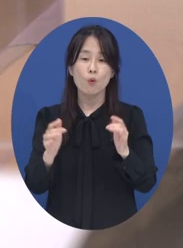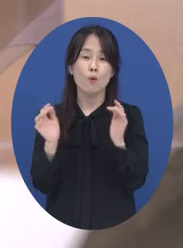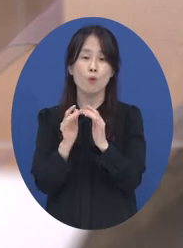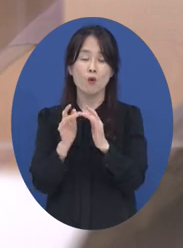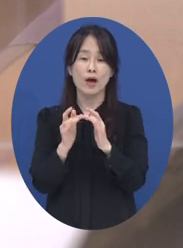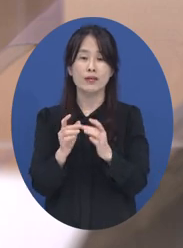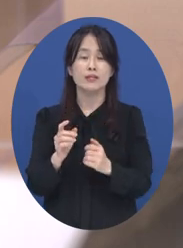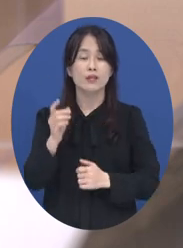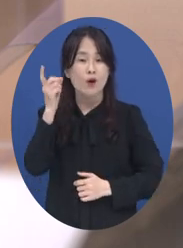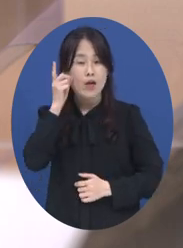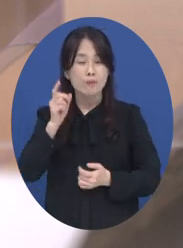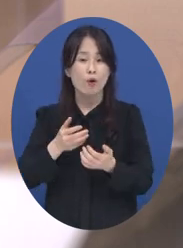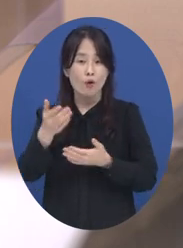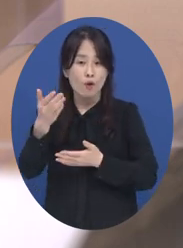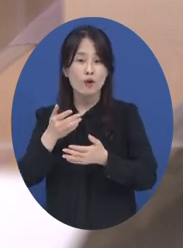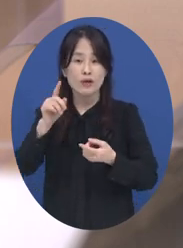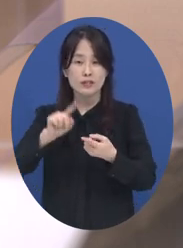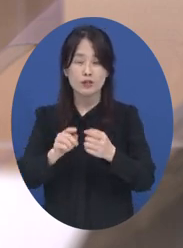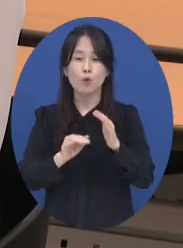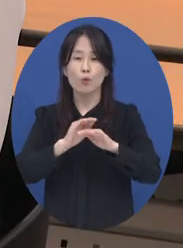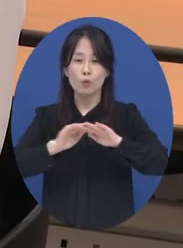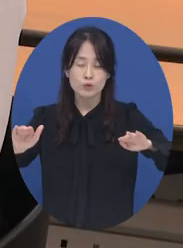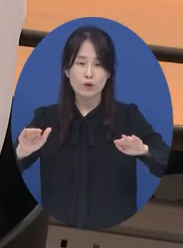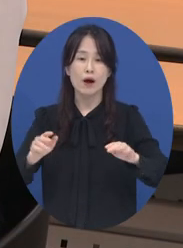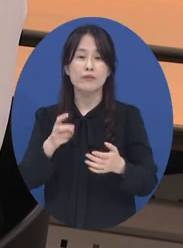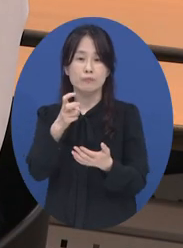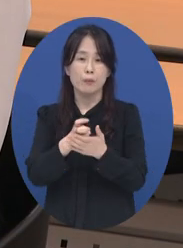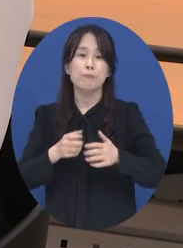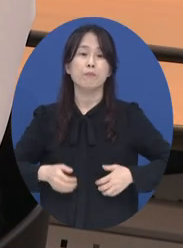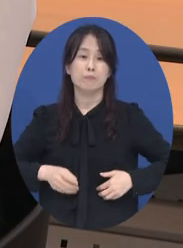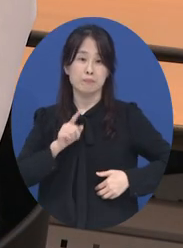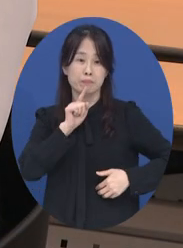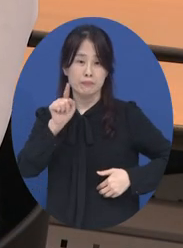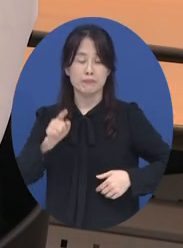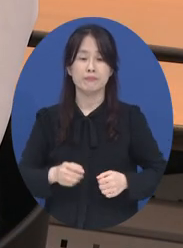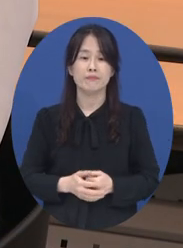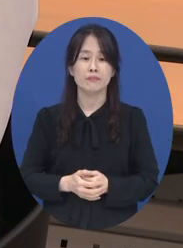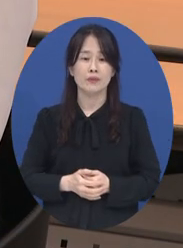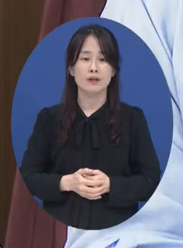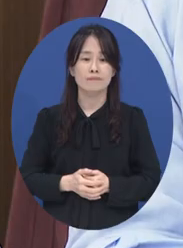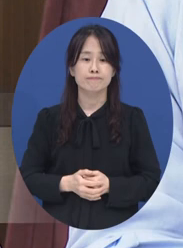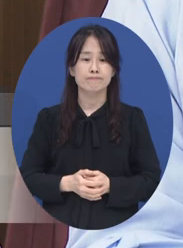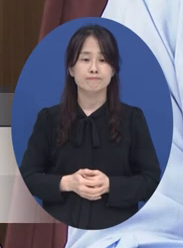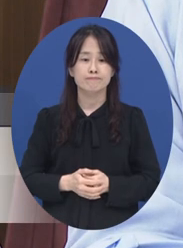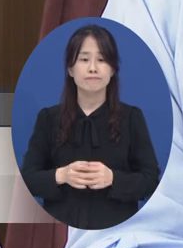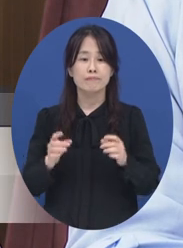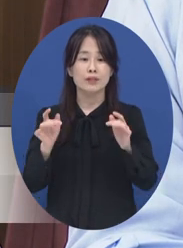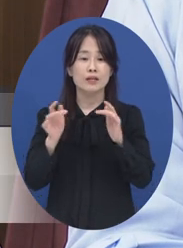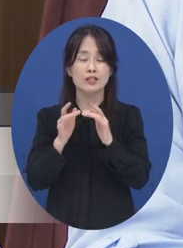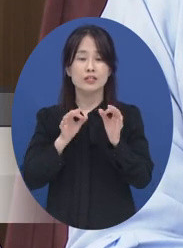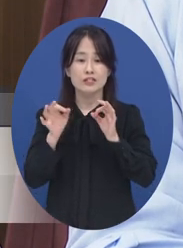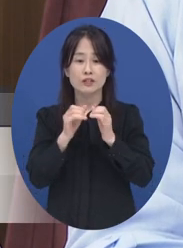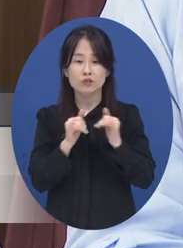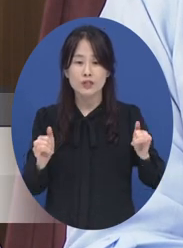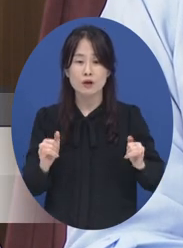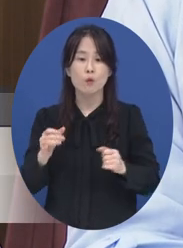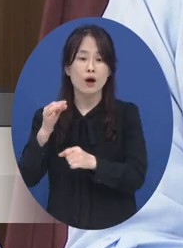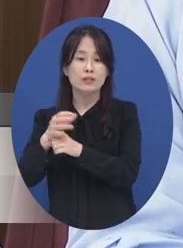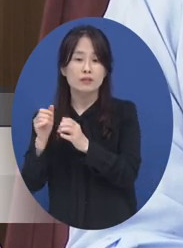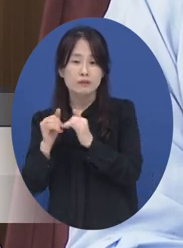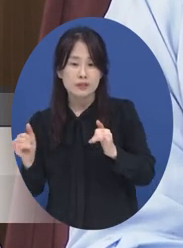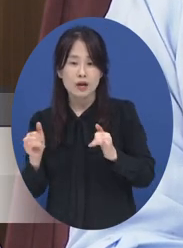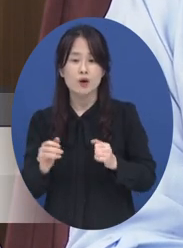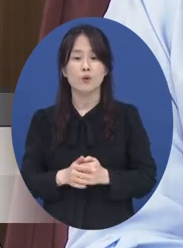온라인 모바일 거래에 대한 공정한 규칙 개정이 필요하다고 말했습니다 플랫폼 사업자가 사용자간의 되도 적인 헤어